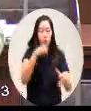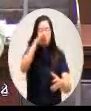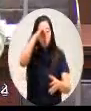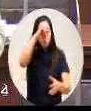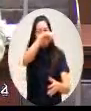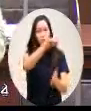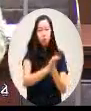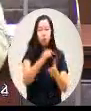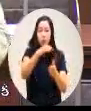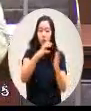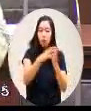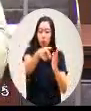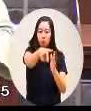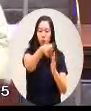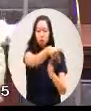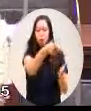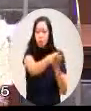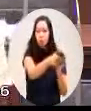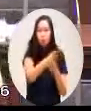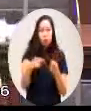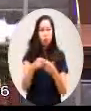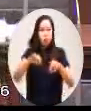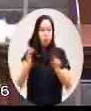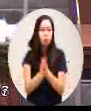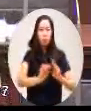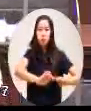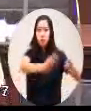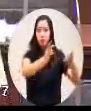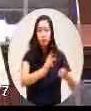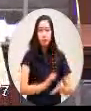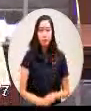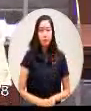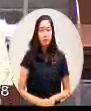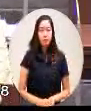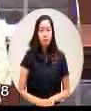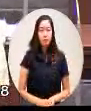局这个部分不适当，就应该立即修改。谢谢，